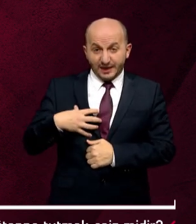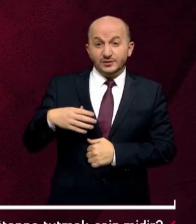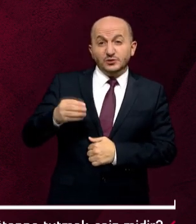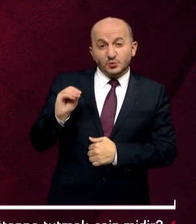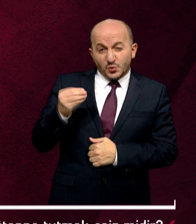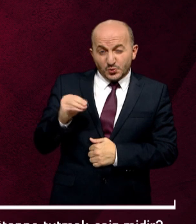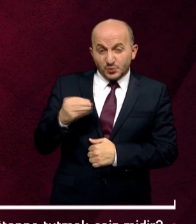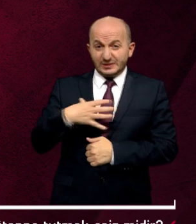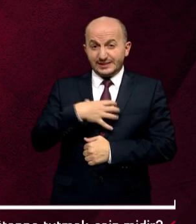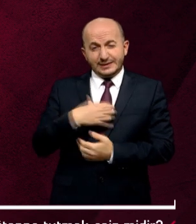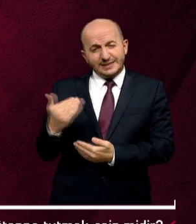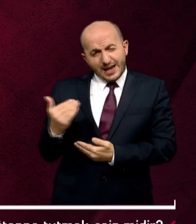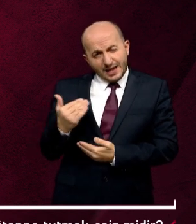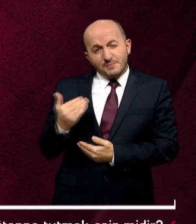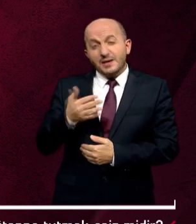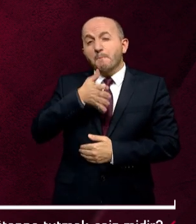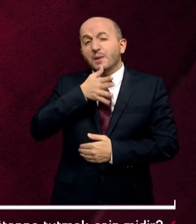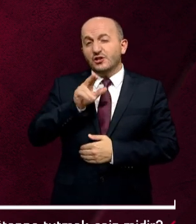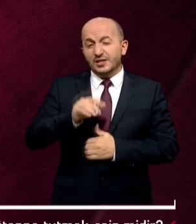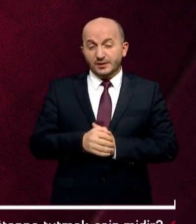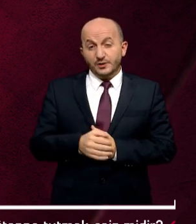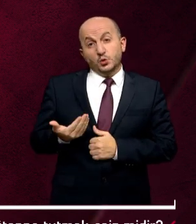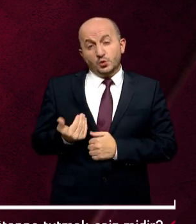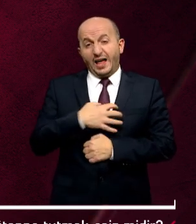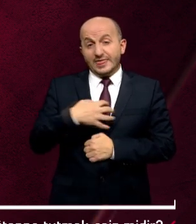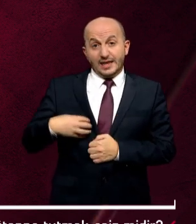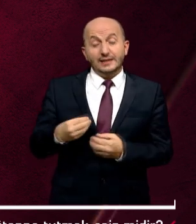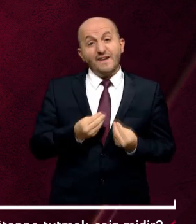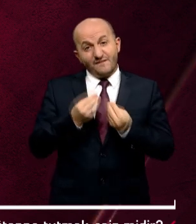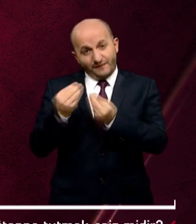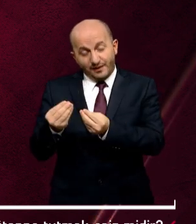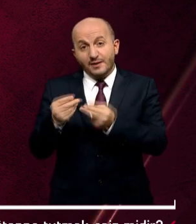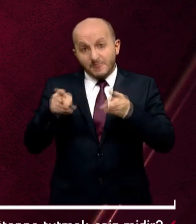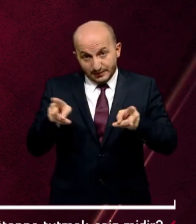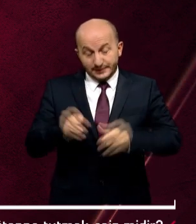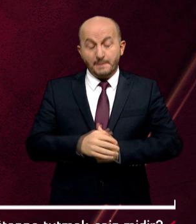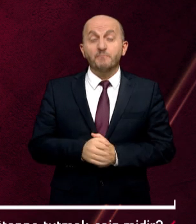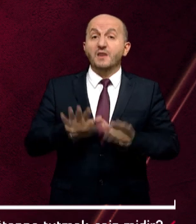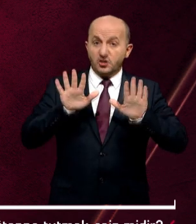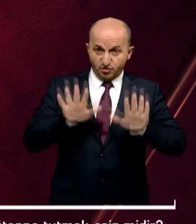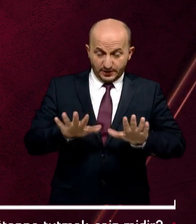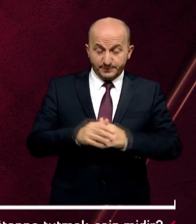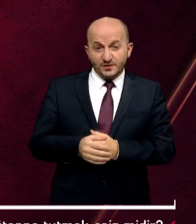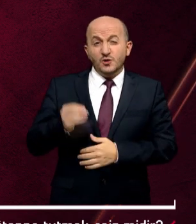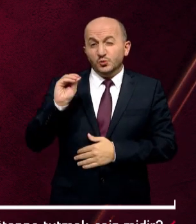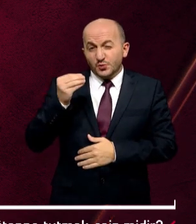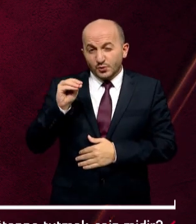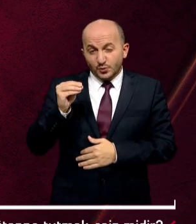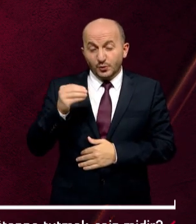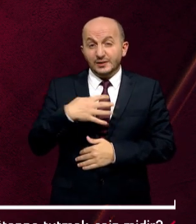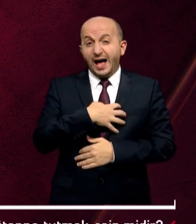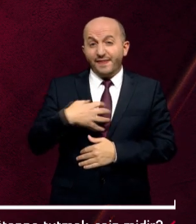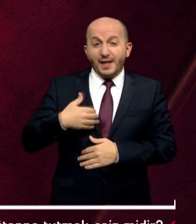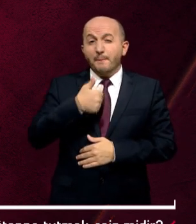çocuğunu kendisi emzirebileceği gibi süt anneye de emzirtebilir. Ancak çocuğun